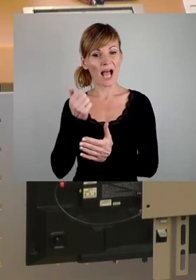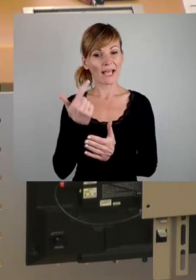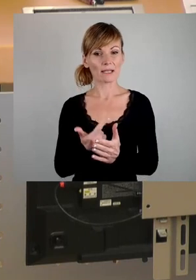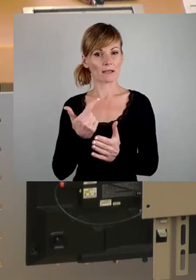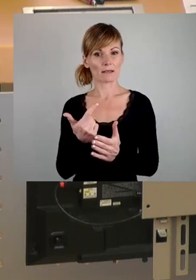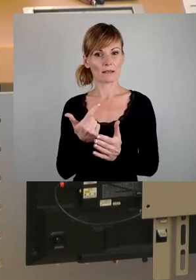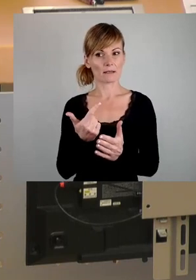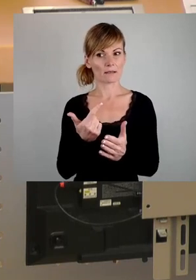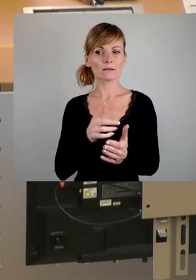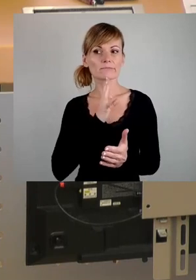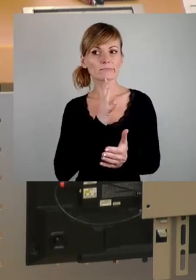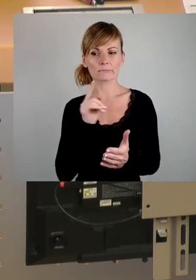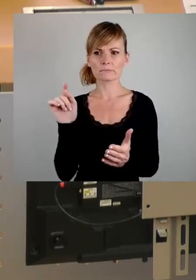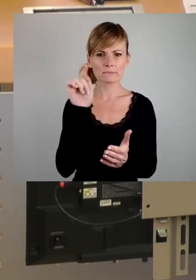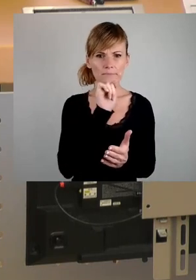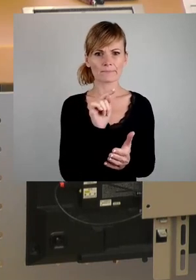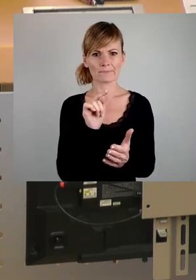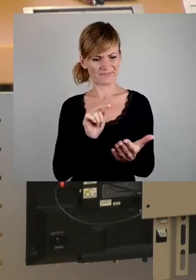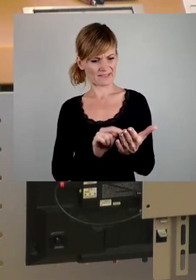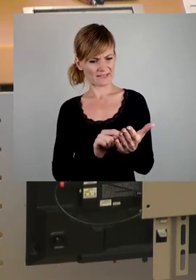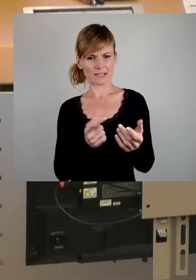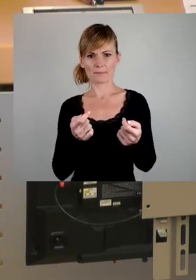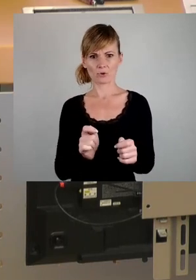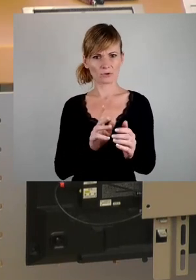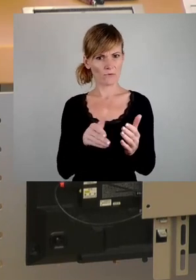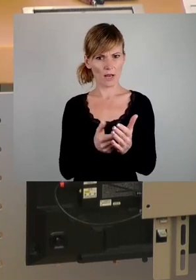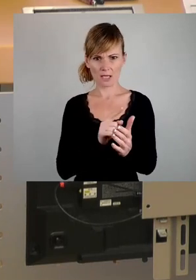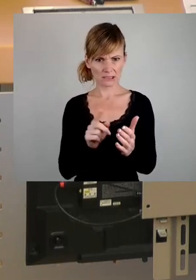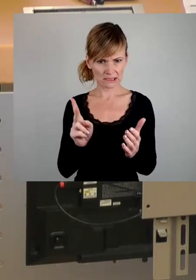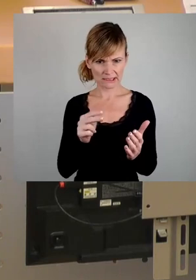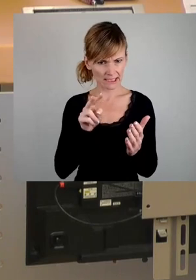da haben wahrscheinlich einige die Beschlussvorlage nicht richtig gelesen.